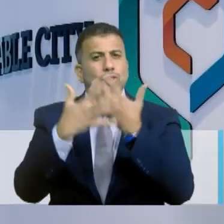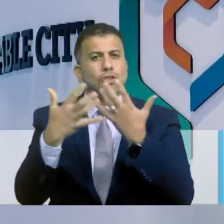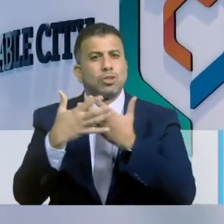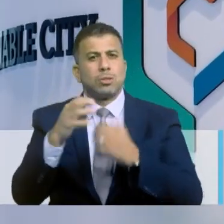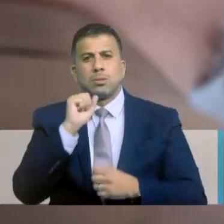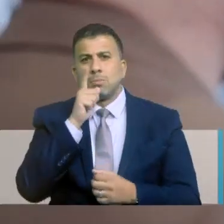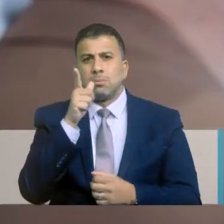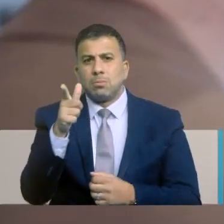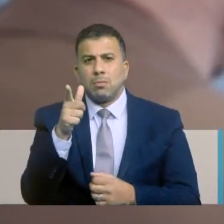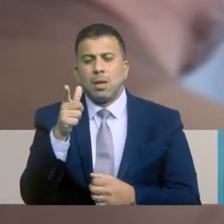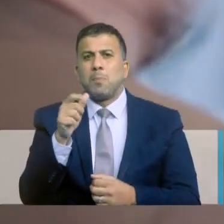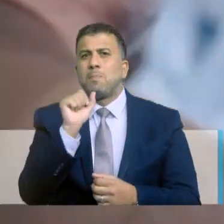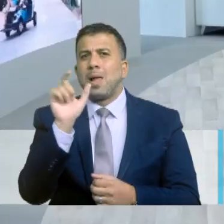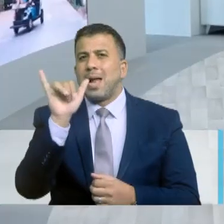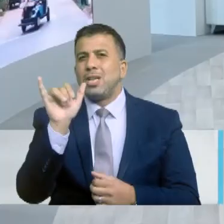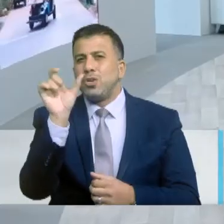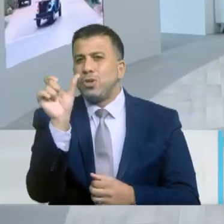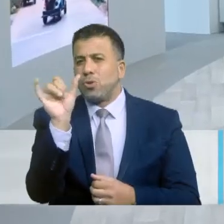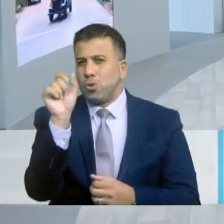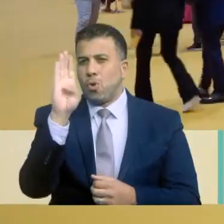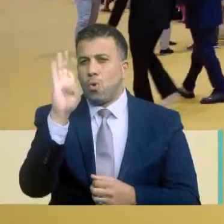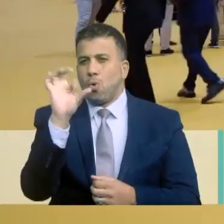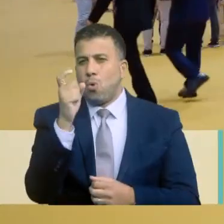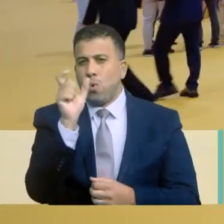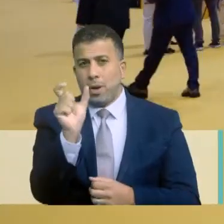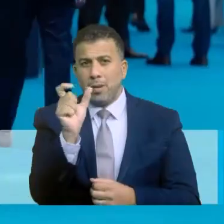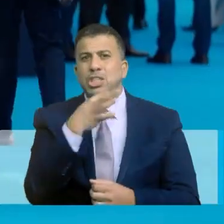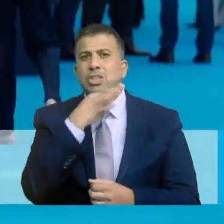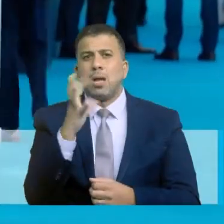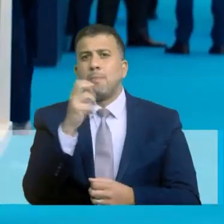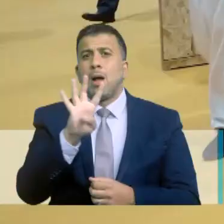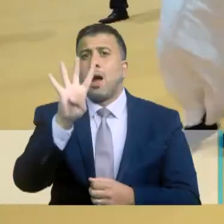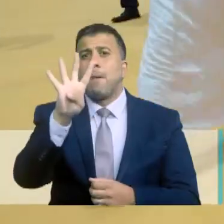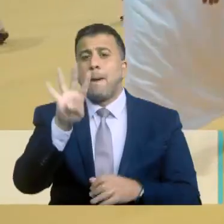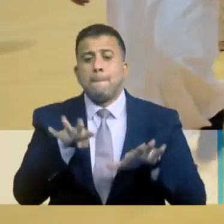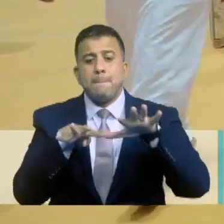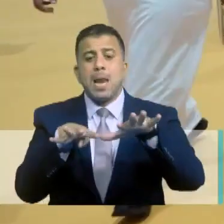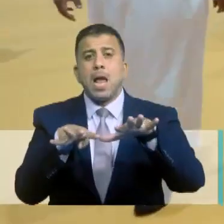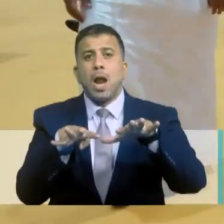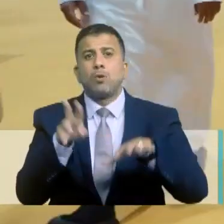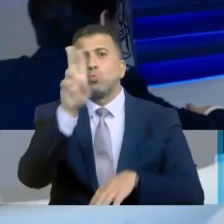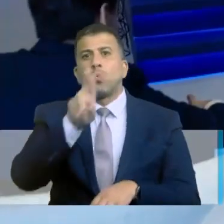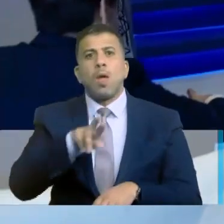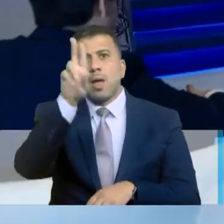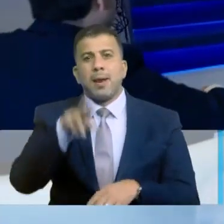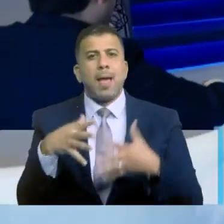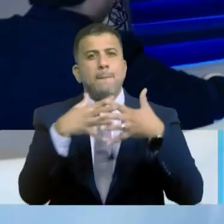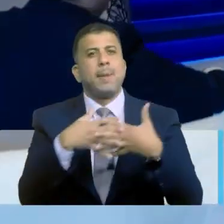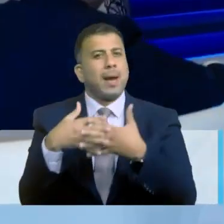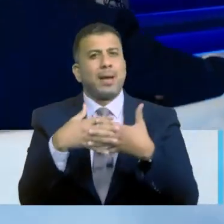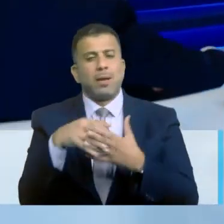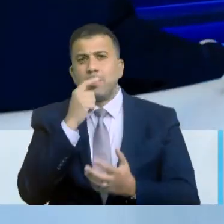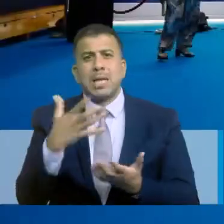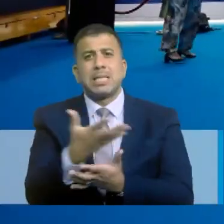اليونكورن الناشئه والتي يبلغ اجمالي وقيمتها اربعه مليارات دولار امريكي في استكشاف فرص الاستثمار